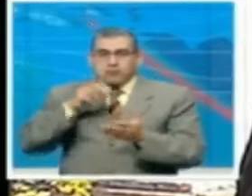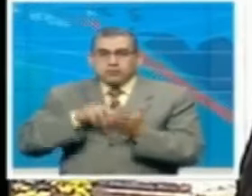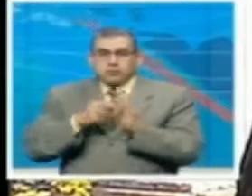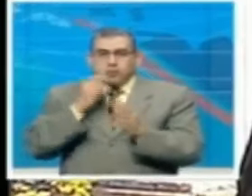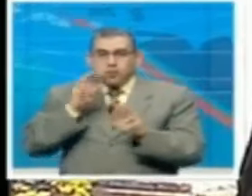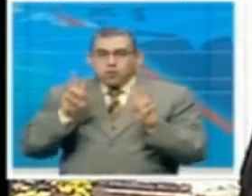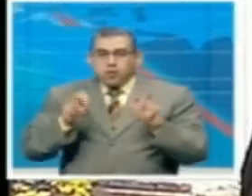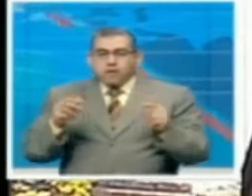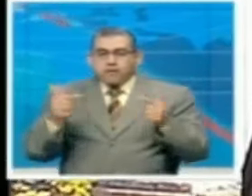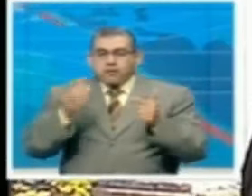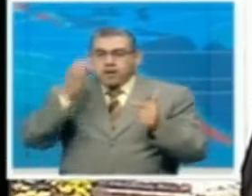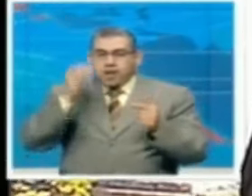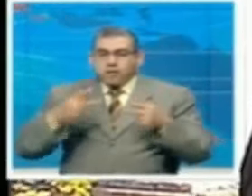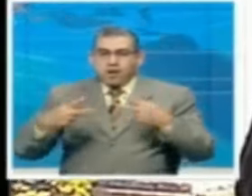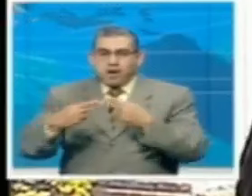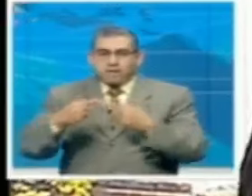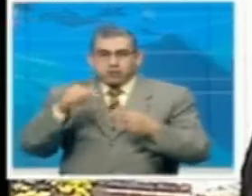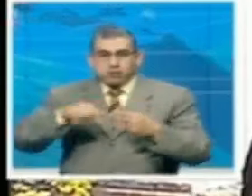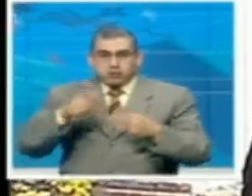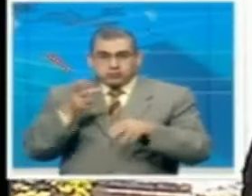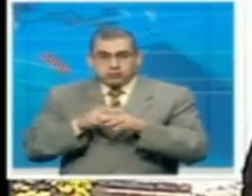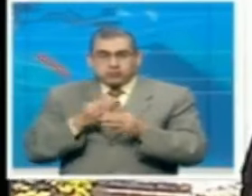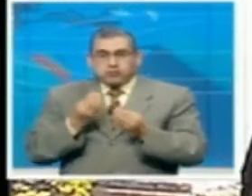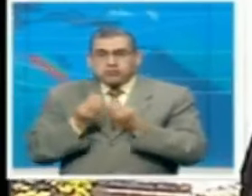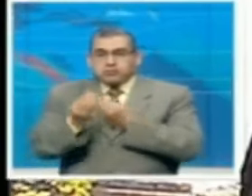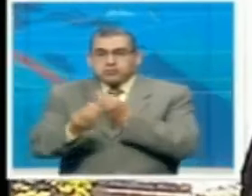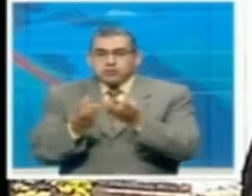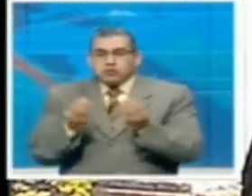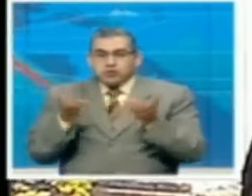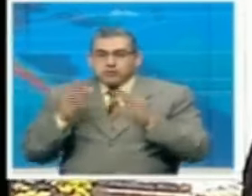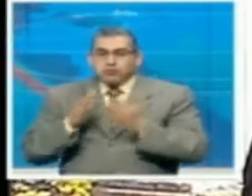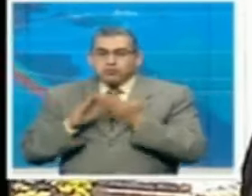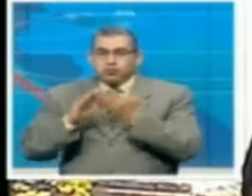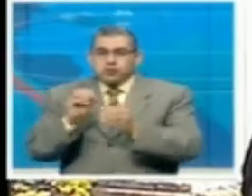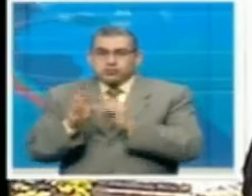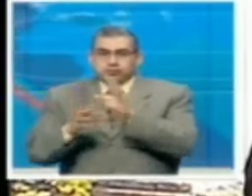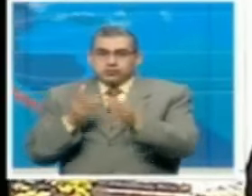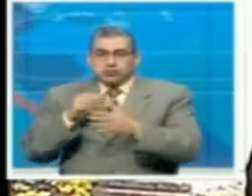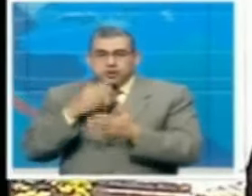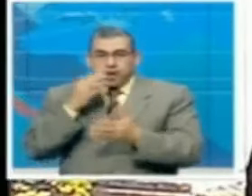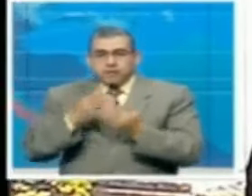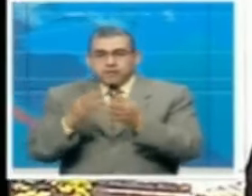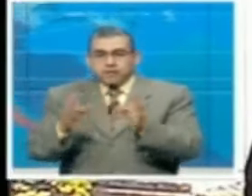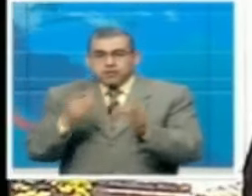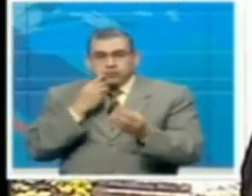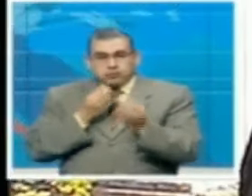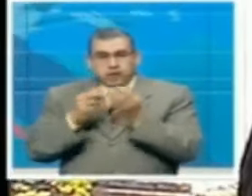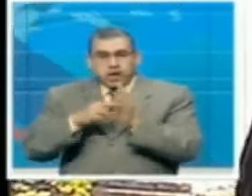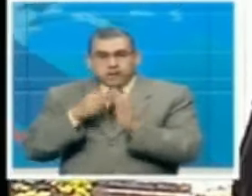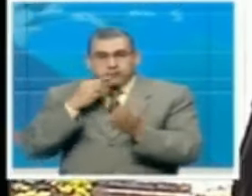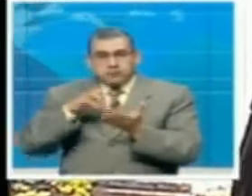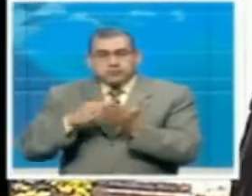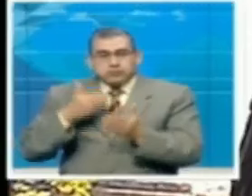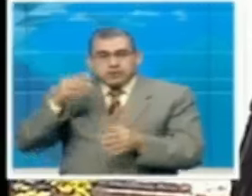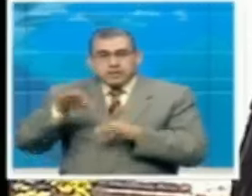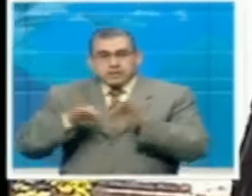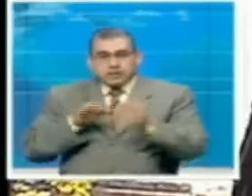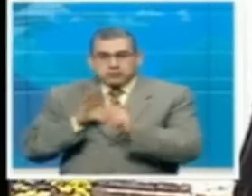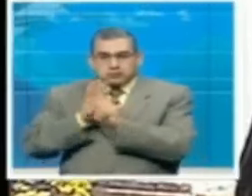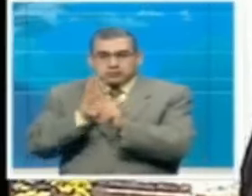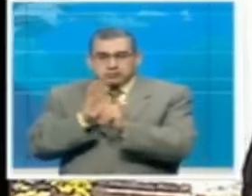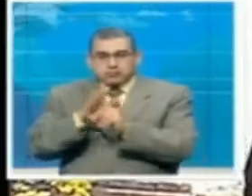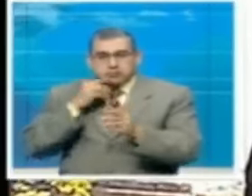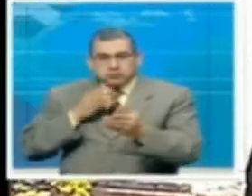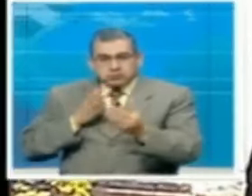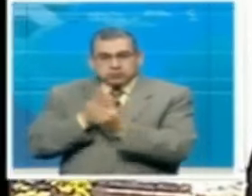الوقف الفوري لإطلاق النار وإدخال المزيد من المساعدات، بما يفتح المجال سياسيا لدعم جهود